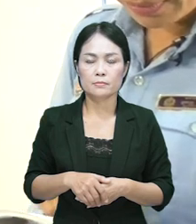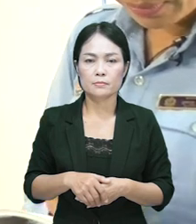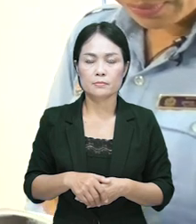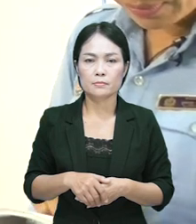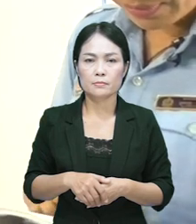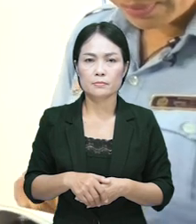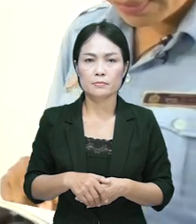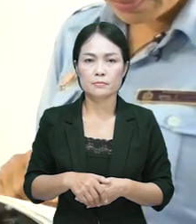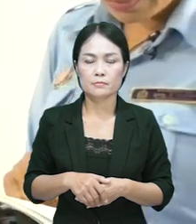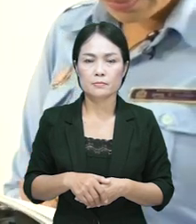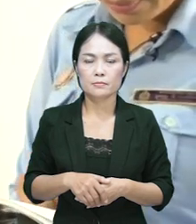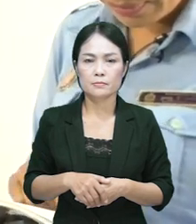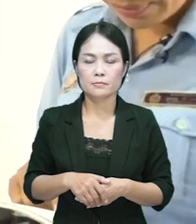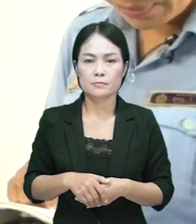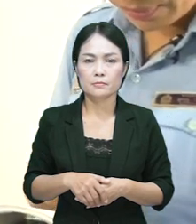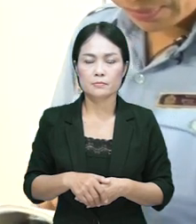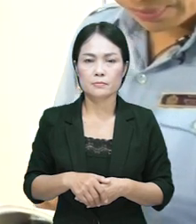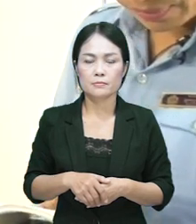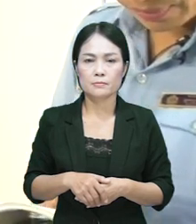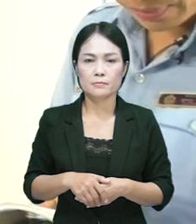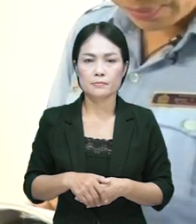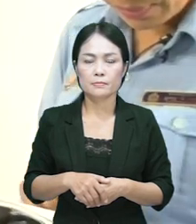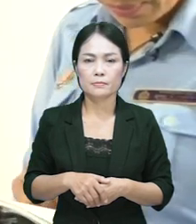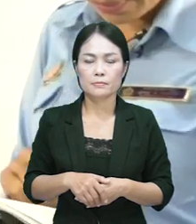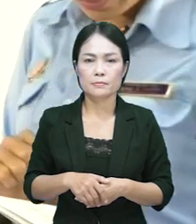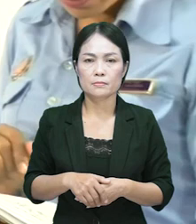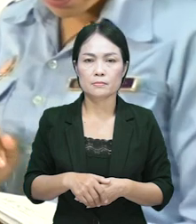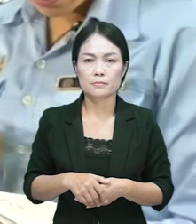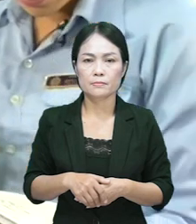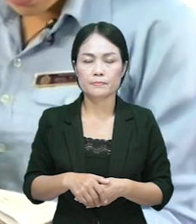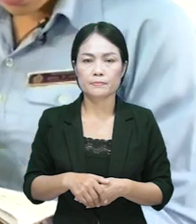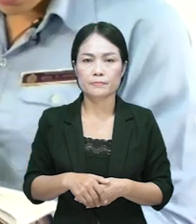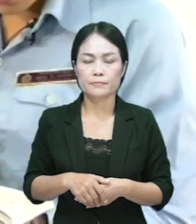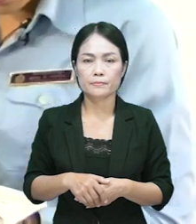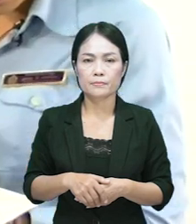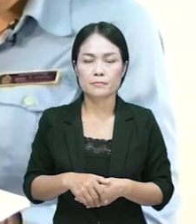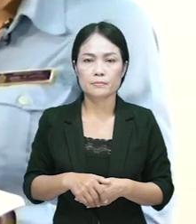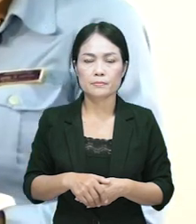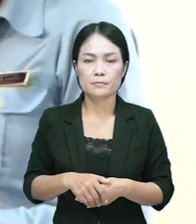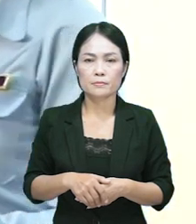Thank you.